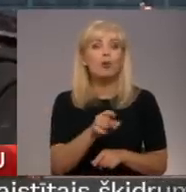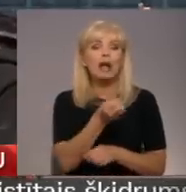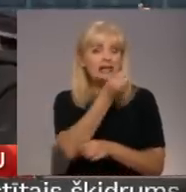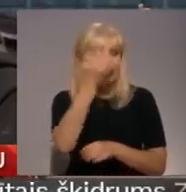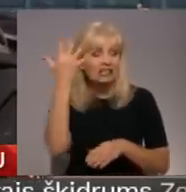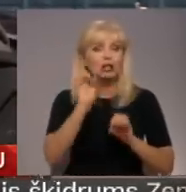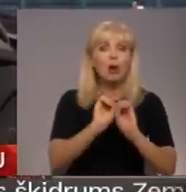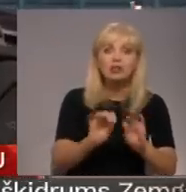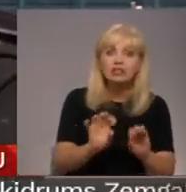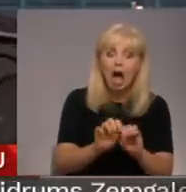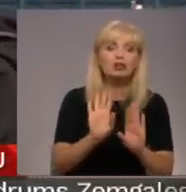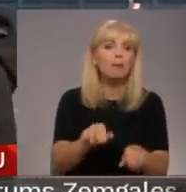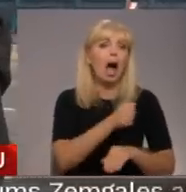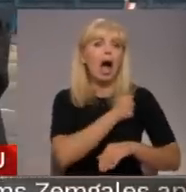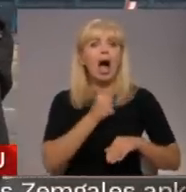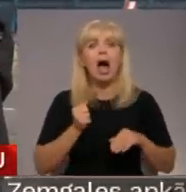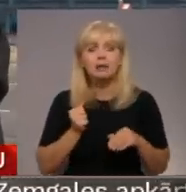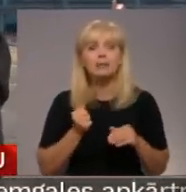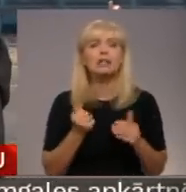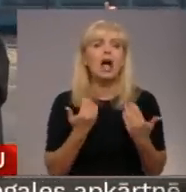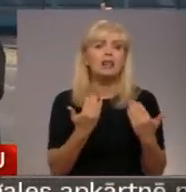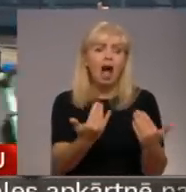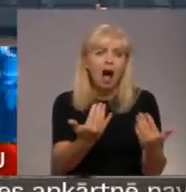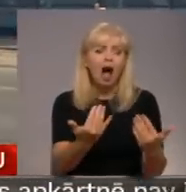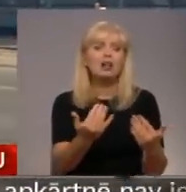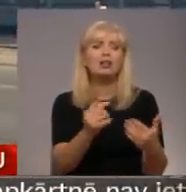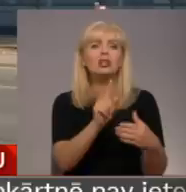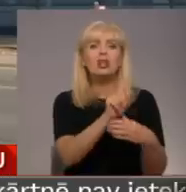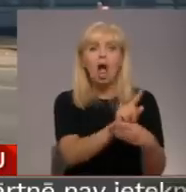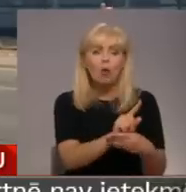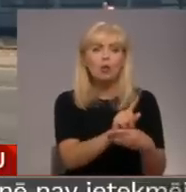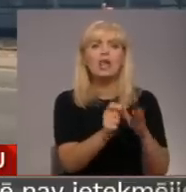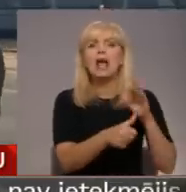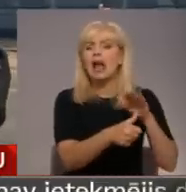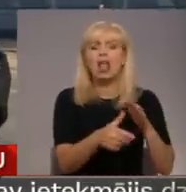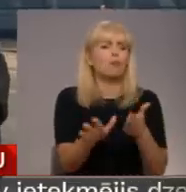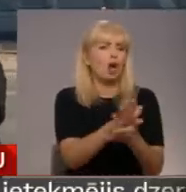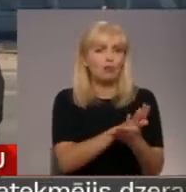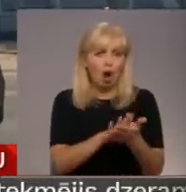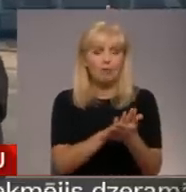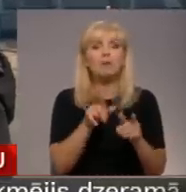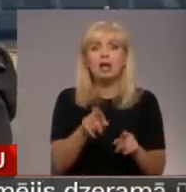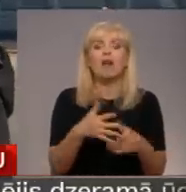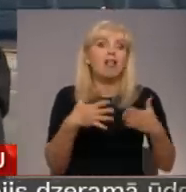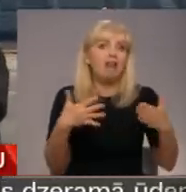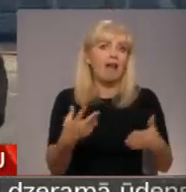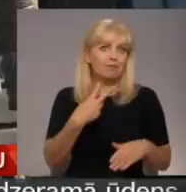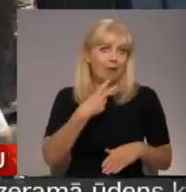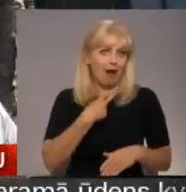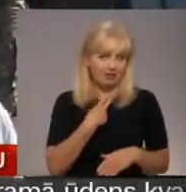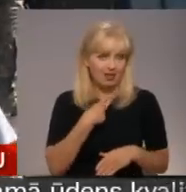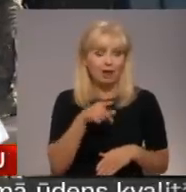izglīto par armijas tehniku un ļauj iekārt tankos. Un helikopters gan nav bijis, tāpēc tas vislielākais pārsteigums un